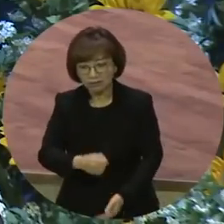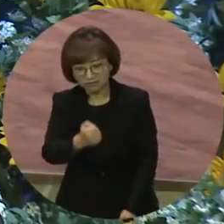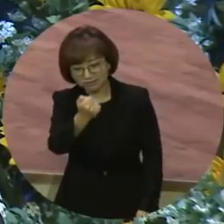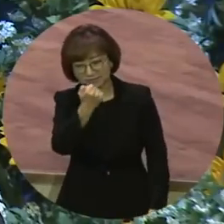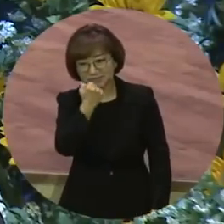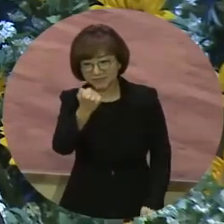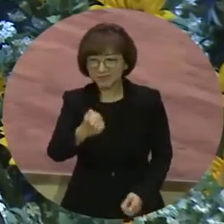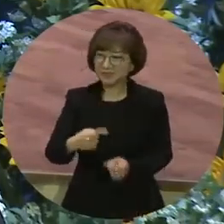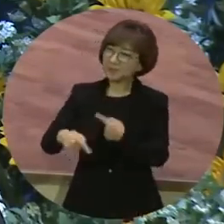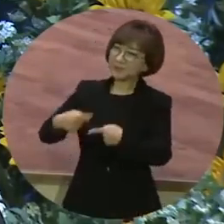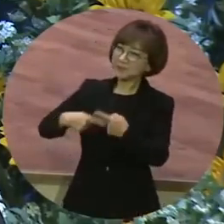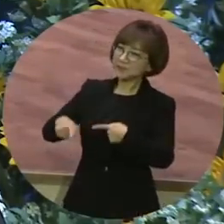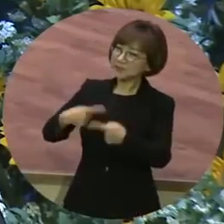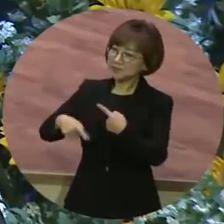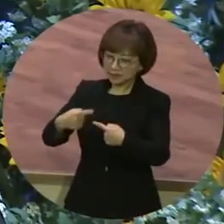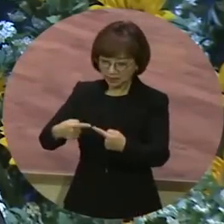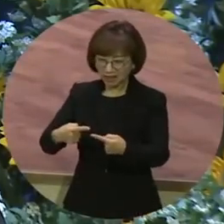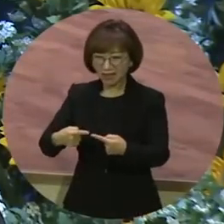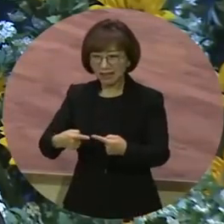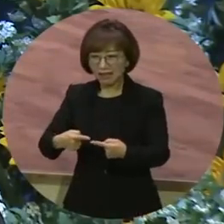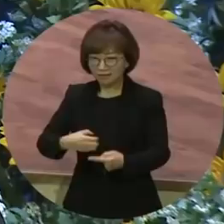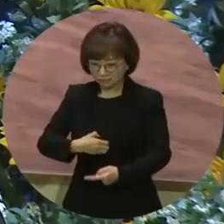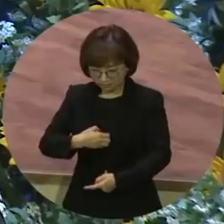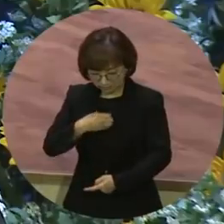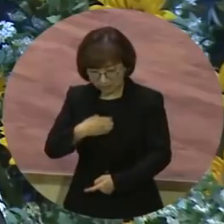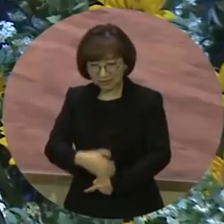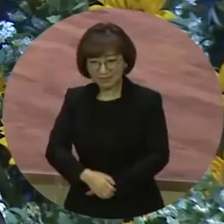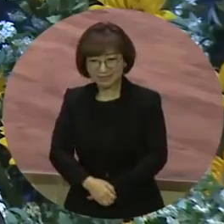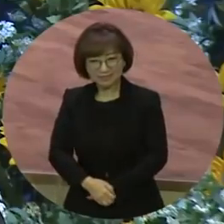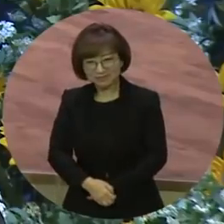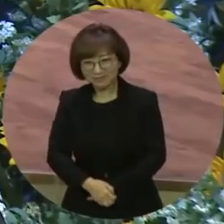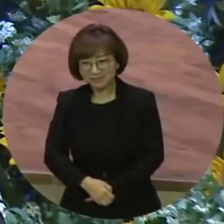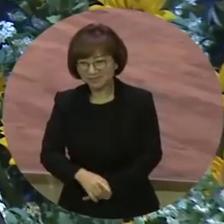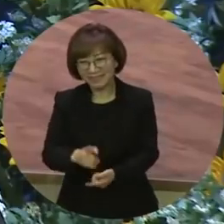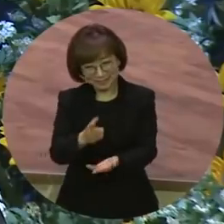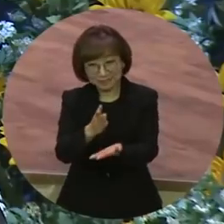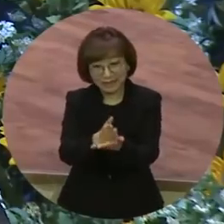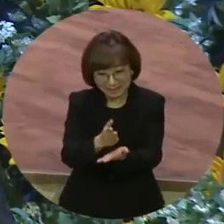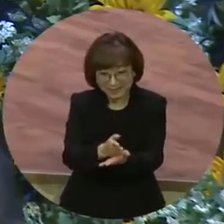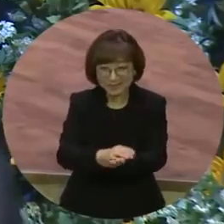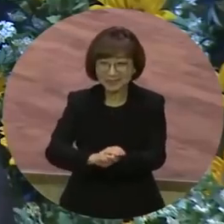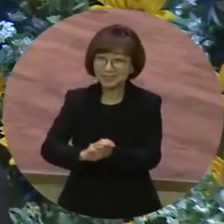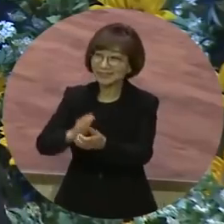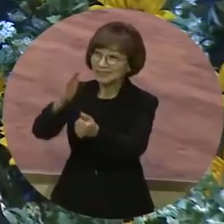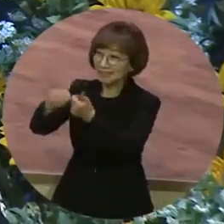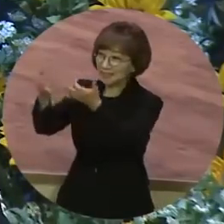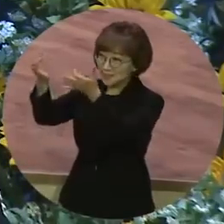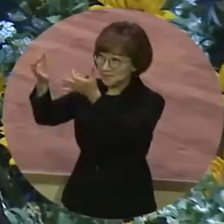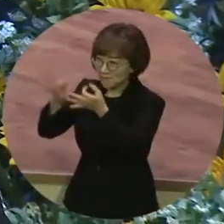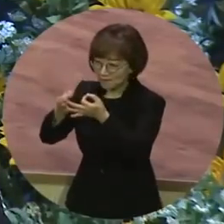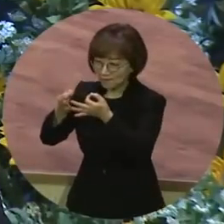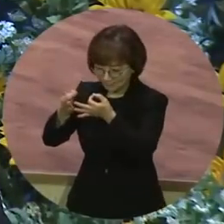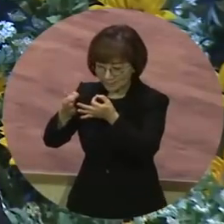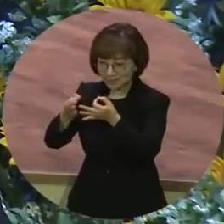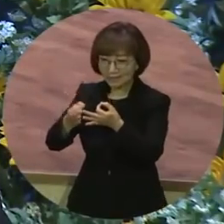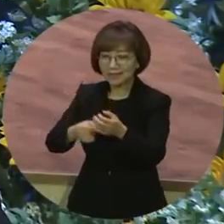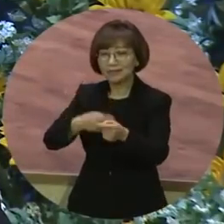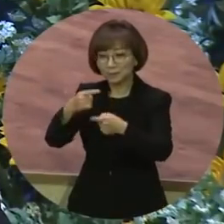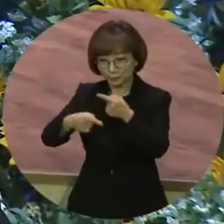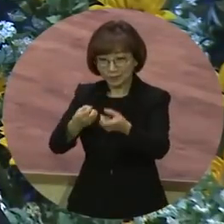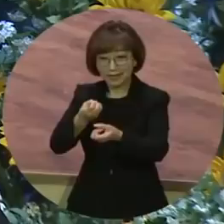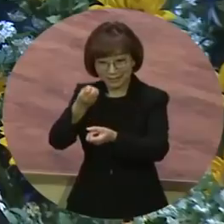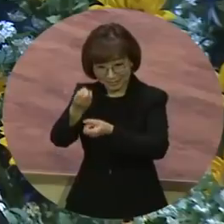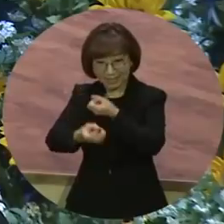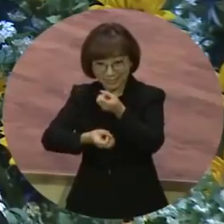그렇게 입으로 가지고 그렇게 불신앙하는 말 하면 안 돼요. 하나님 앞에 하시기 바랍니다.